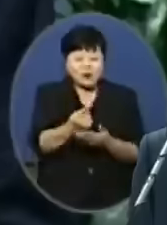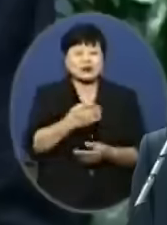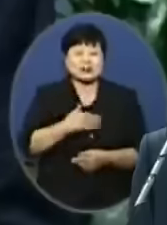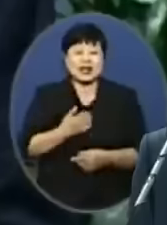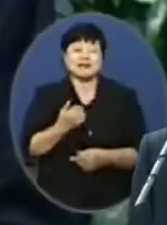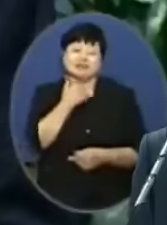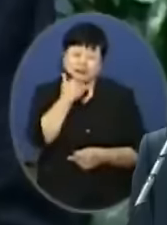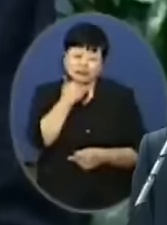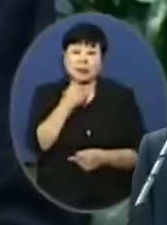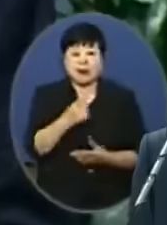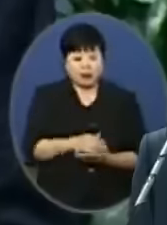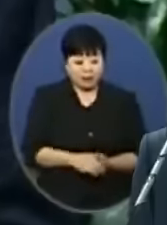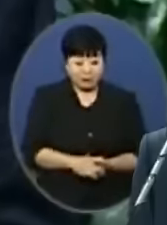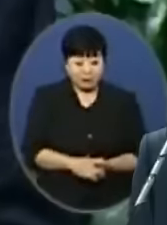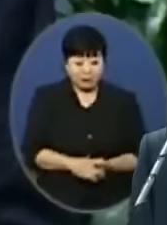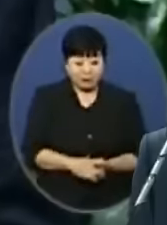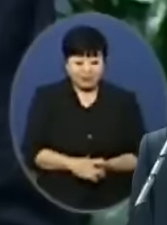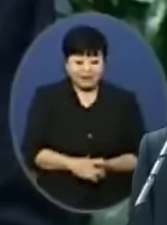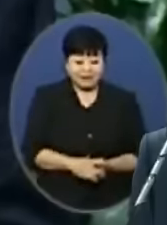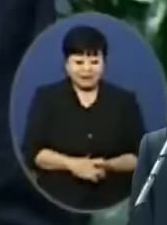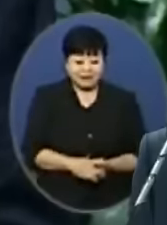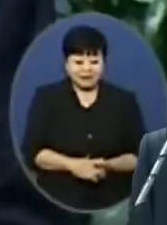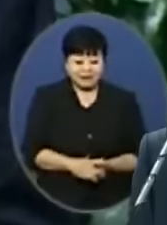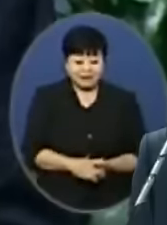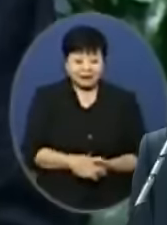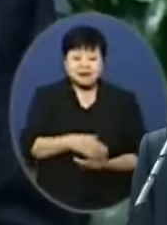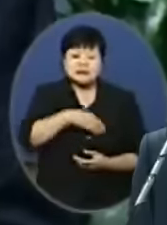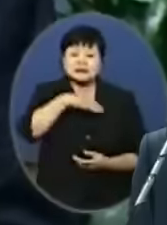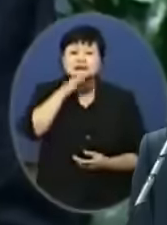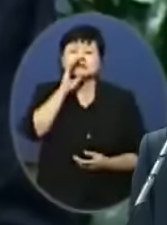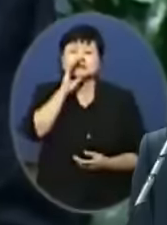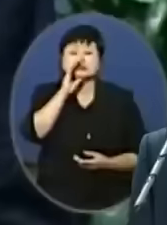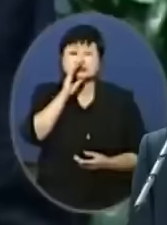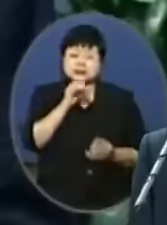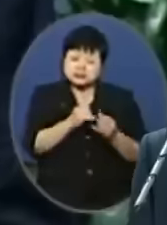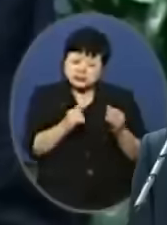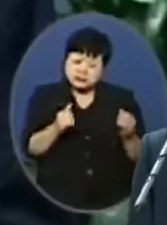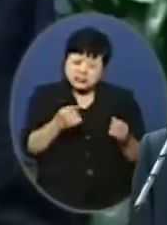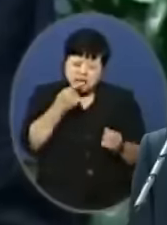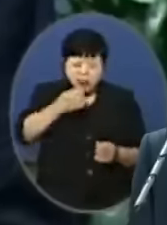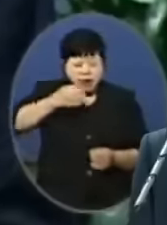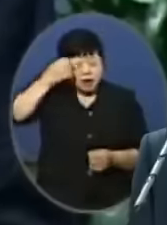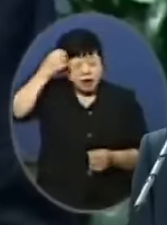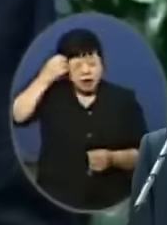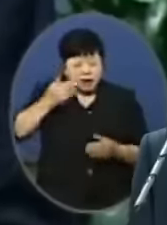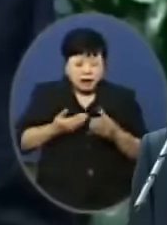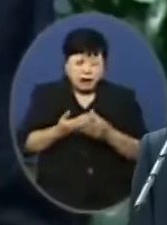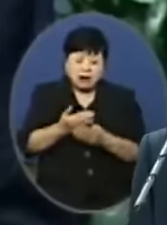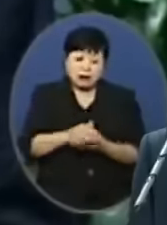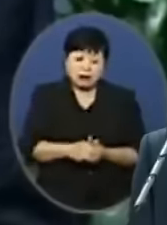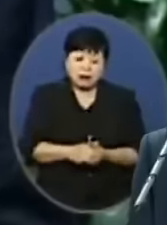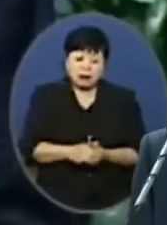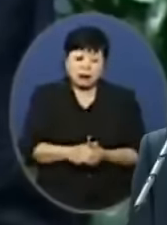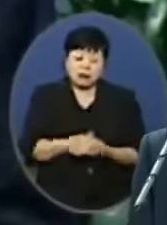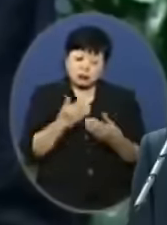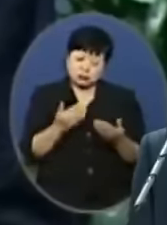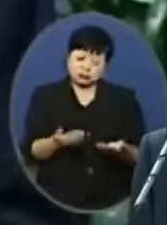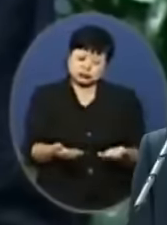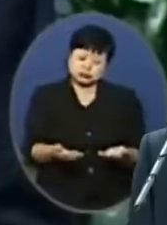알고 기다렸습니다. 이 늙은 노인이 백발이 성성하여